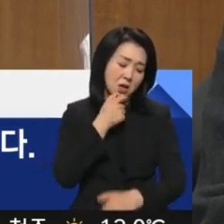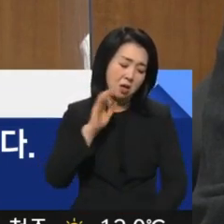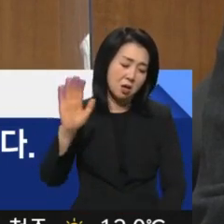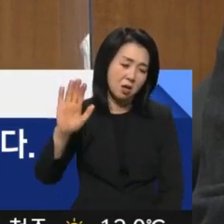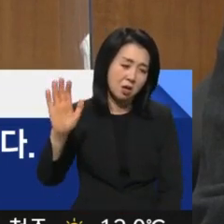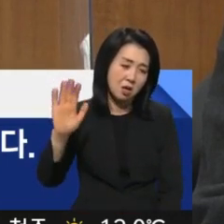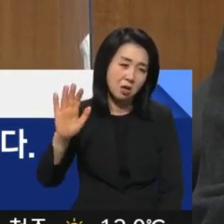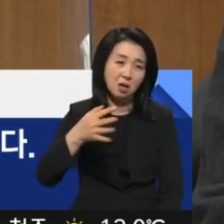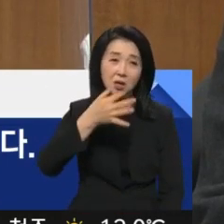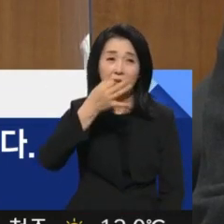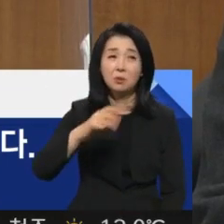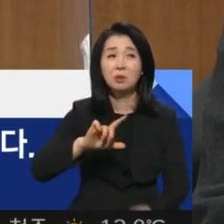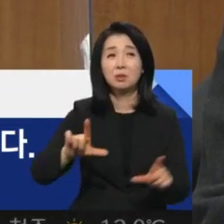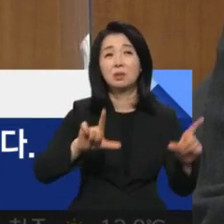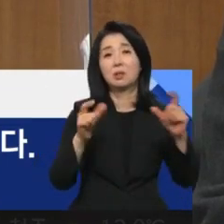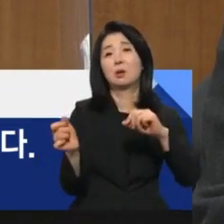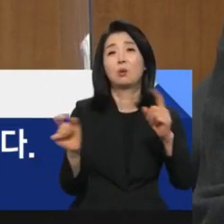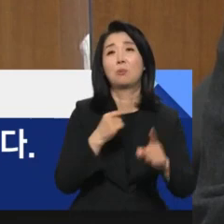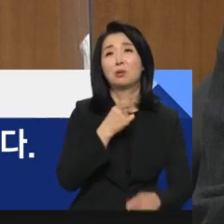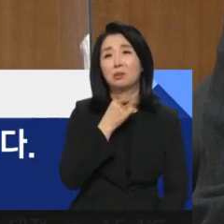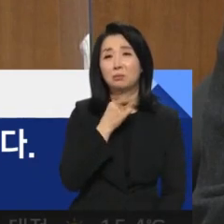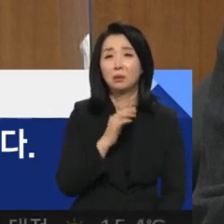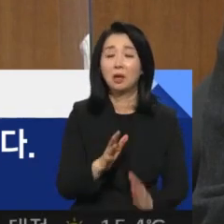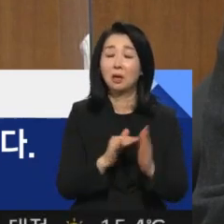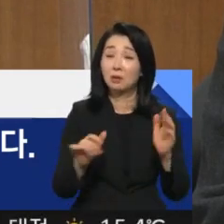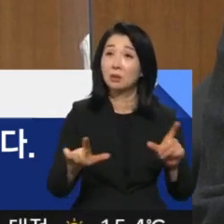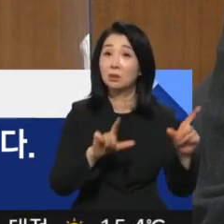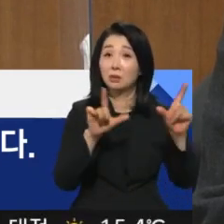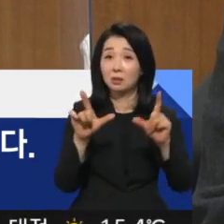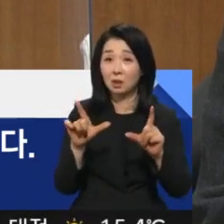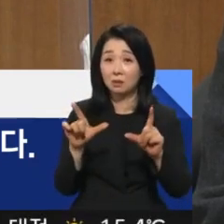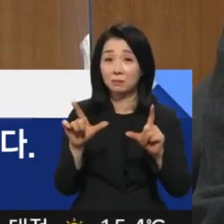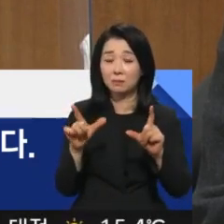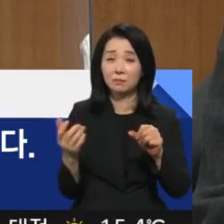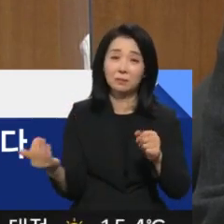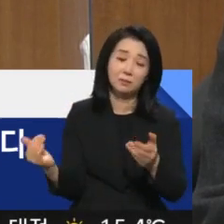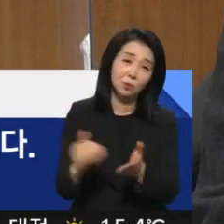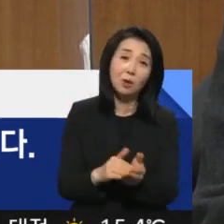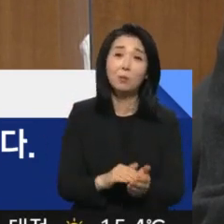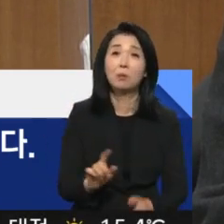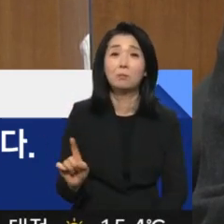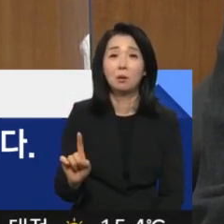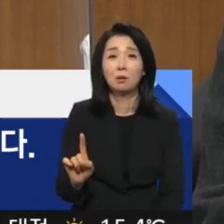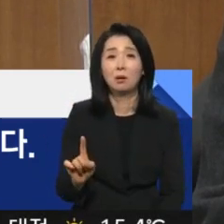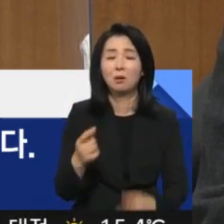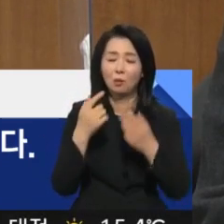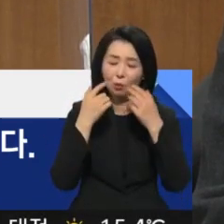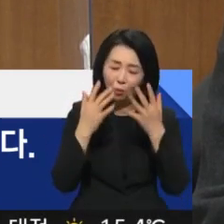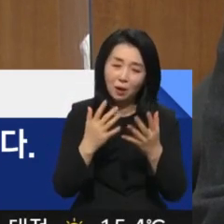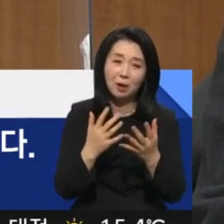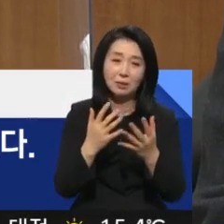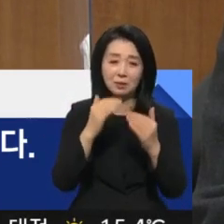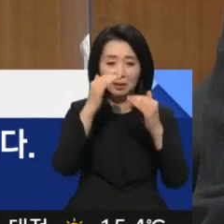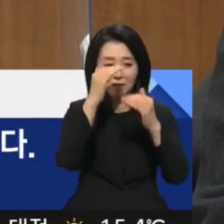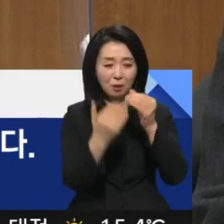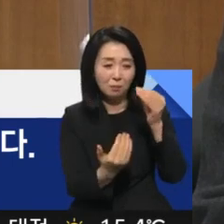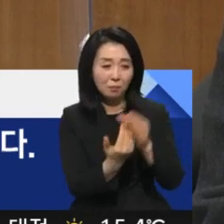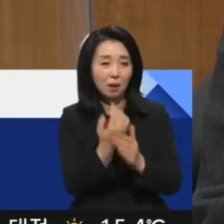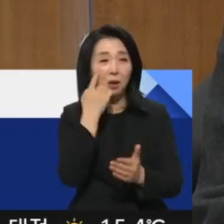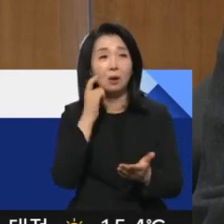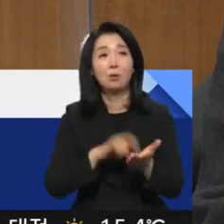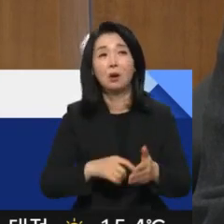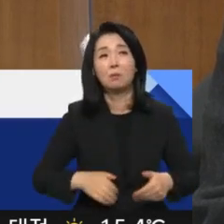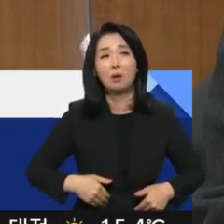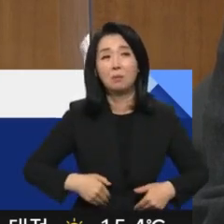일상으로 돌아가고 싶습니다 유가족이 일상으로 돌아갈 수 있는 길을 정확한 진상규명과 모든